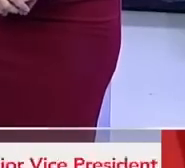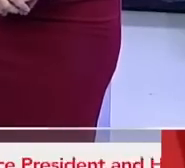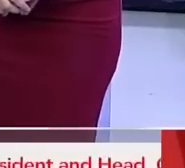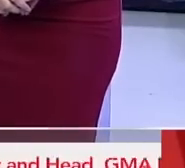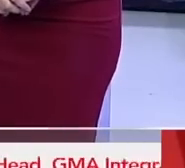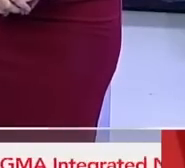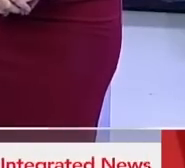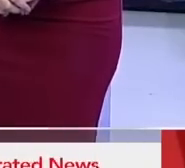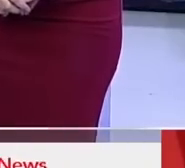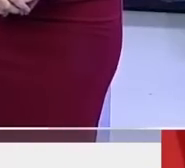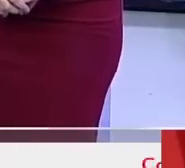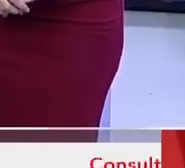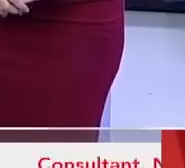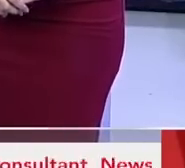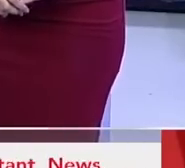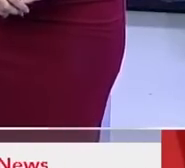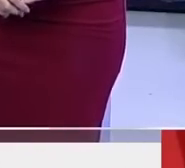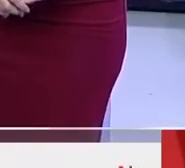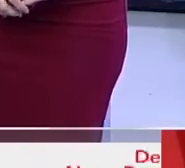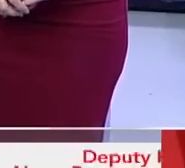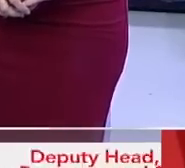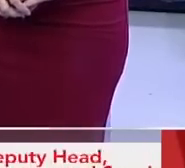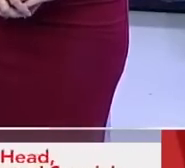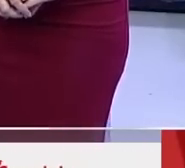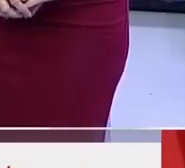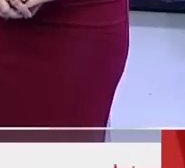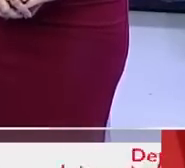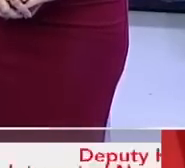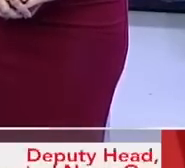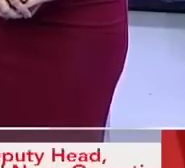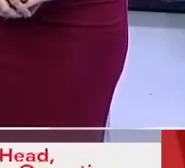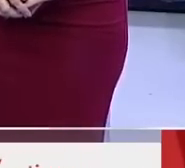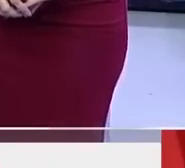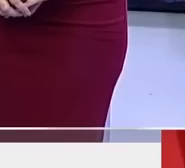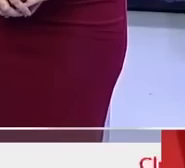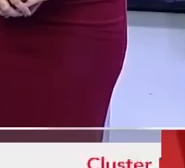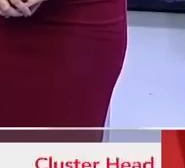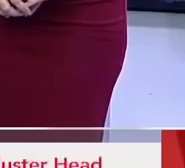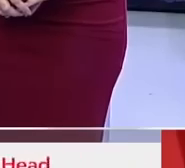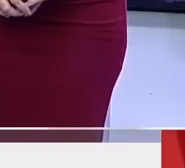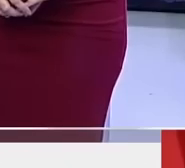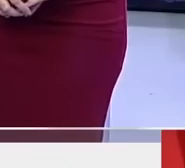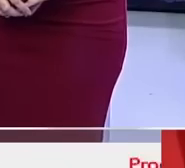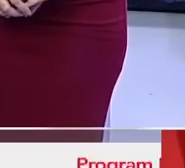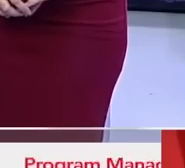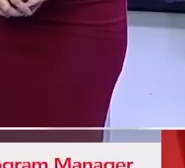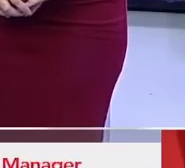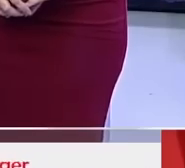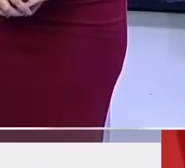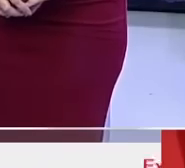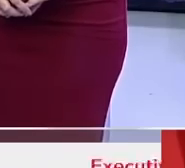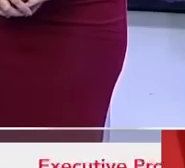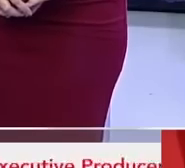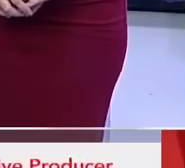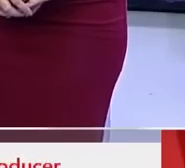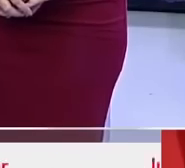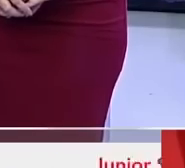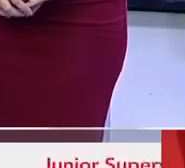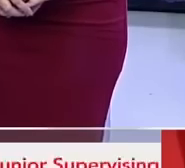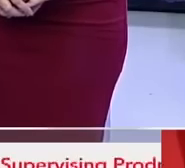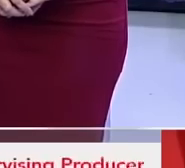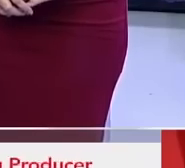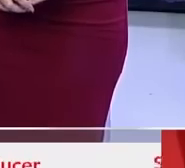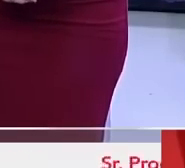Carampel. Katrina Son. Sa ngalan ni Rafi Tima, Mark Salazar po, para sa mas malawak na paglilingkod sa bayan mula sa GMA